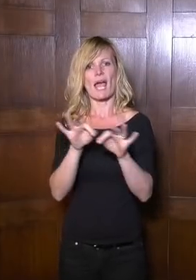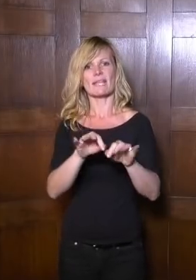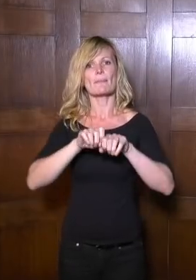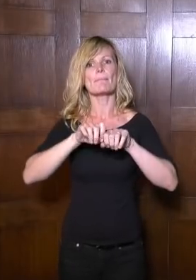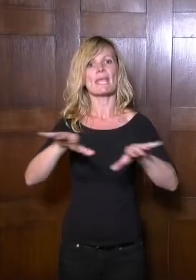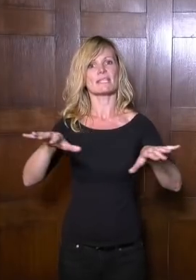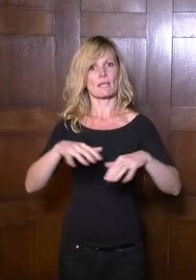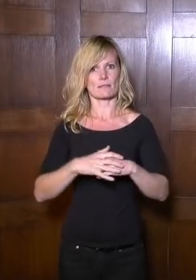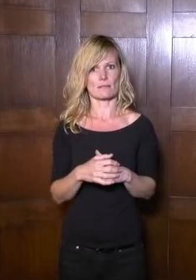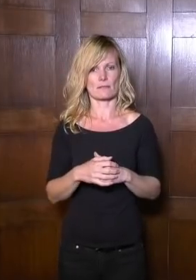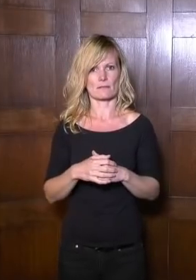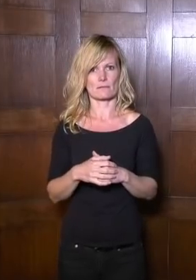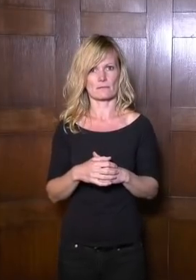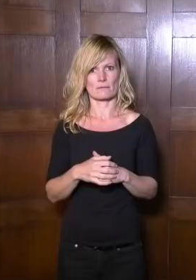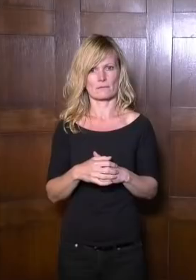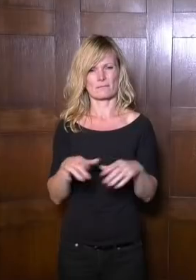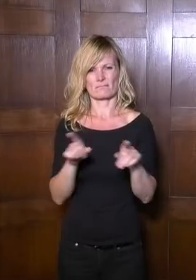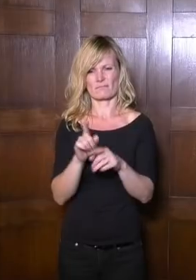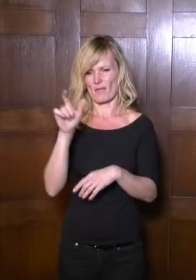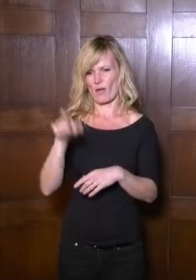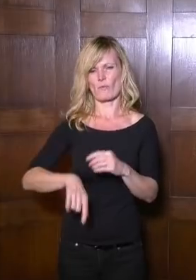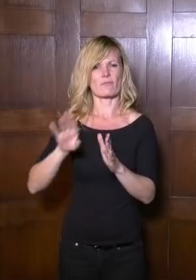von den Leitmedien beschädigt und diffamiert werden.